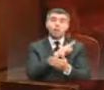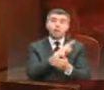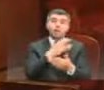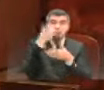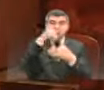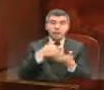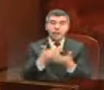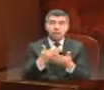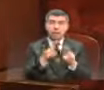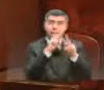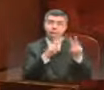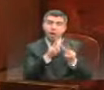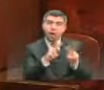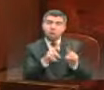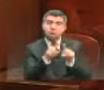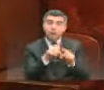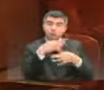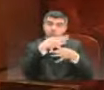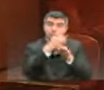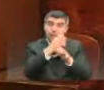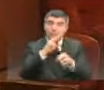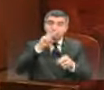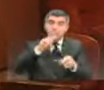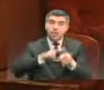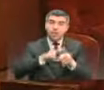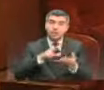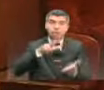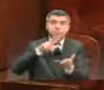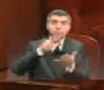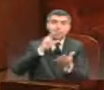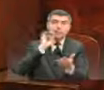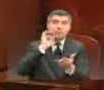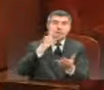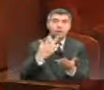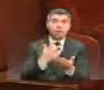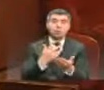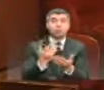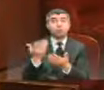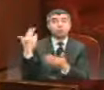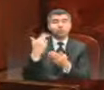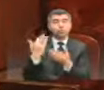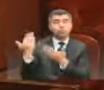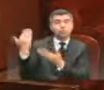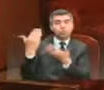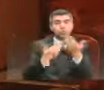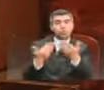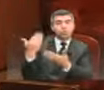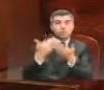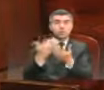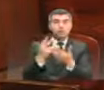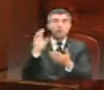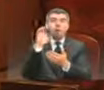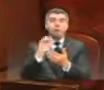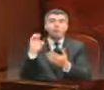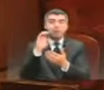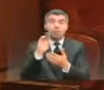ذاك المخرجات للبحث العلمي، لان ماشي غير تعطي كانت تعطي الفلوس وتمشي، خاصك تراقب المخرجات العلمي. انا قلت البارح